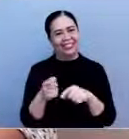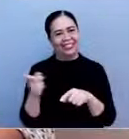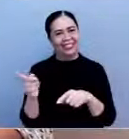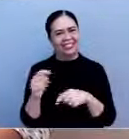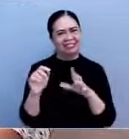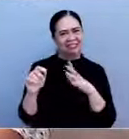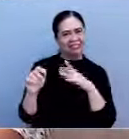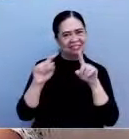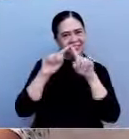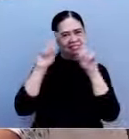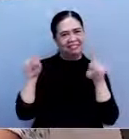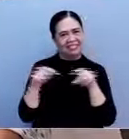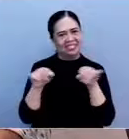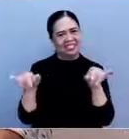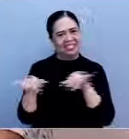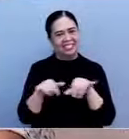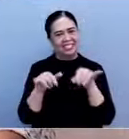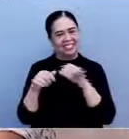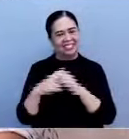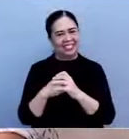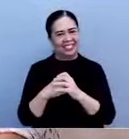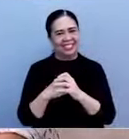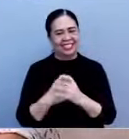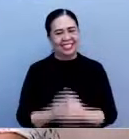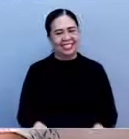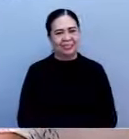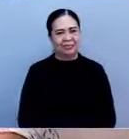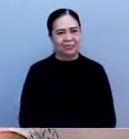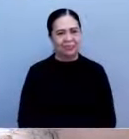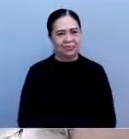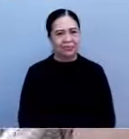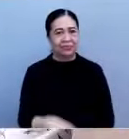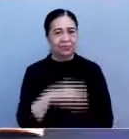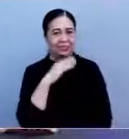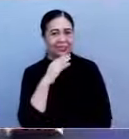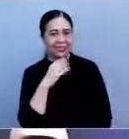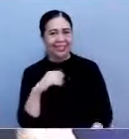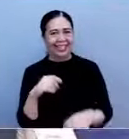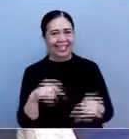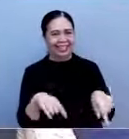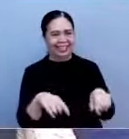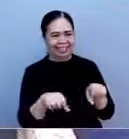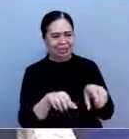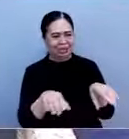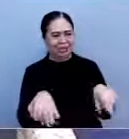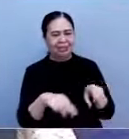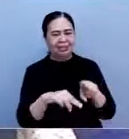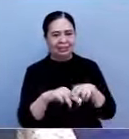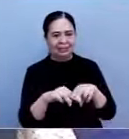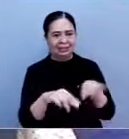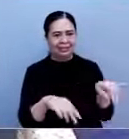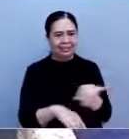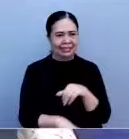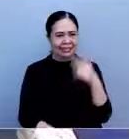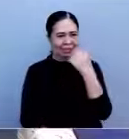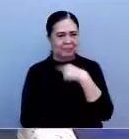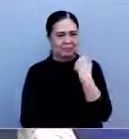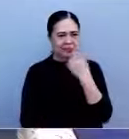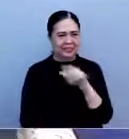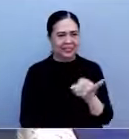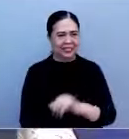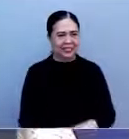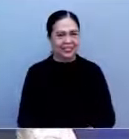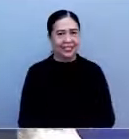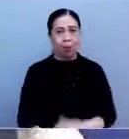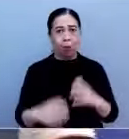eh. Dito ka talaga dapat. Hindi nalayo sa sofa. Nag-comoflash pa ako, diba? Anaray! Ita ba ako